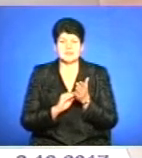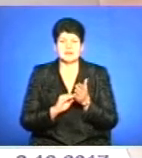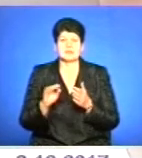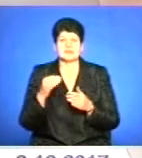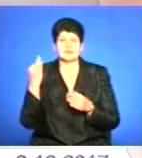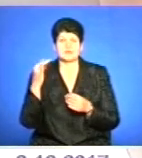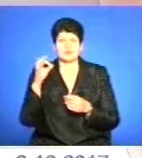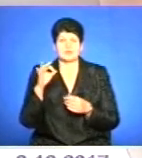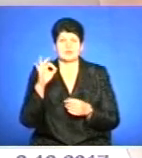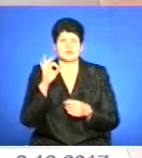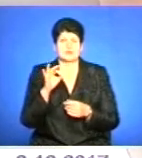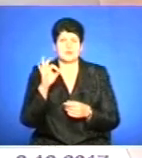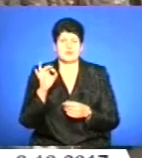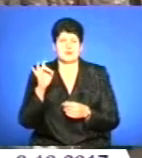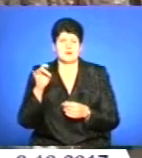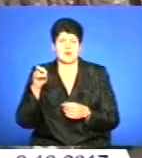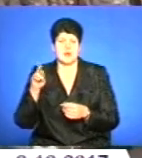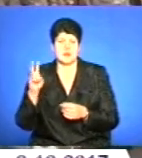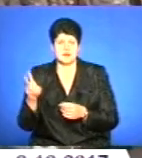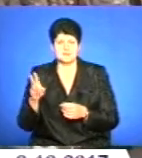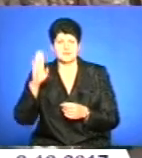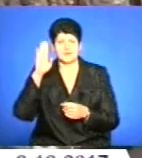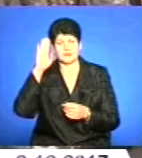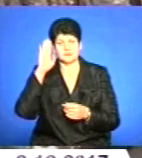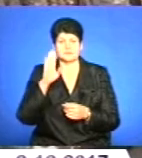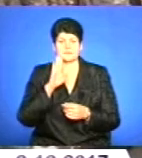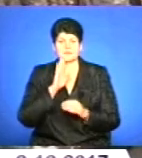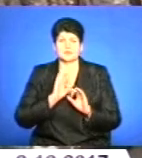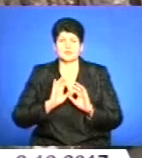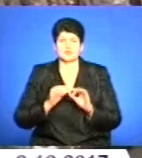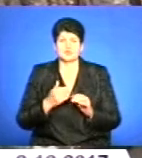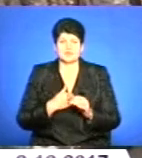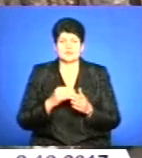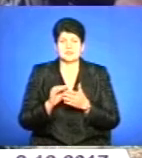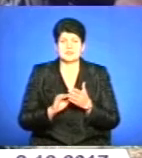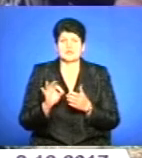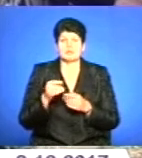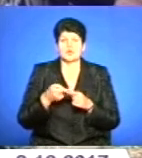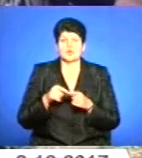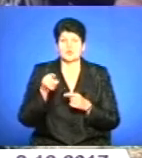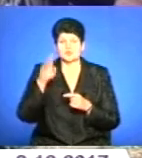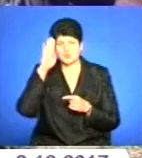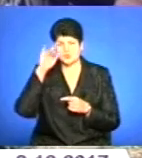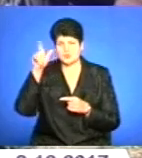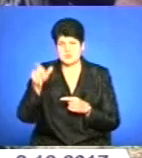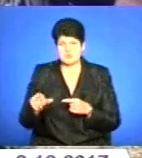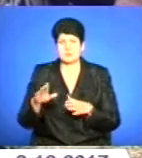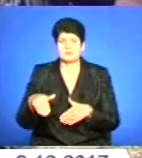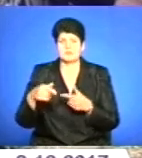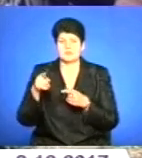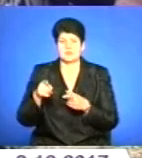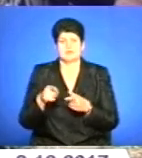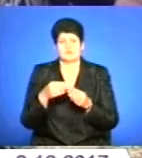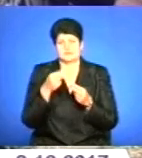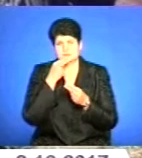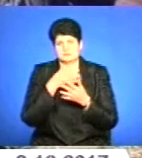який загинув в зоні АТО поблизу Дебальцево. Школярі кажуть, що хотіли розповісти саме про цього бійця, адже передавали йому на фронт гостинці і